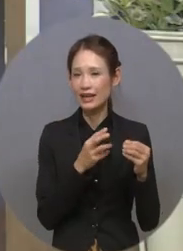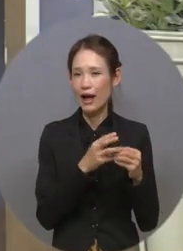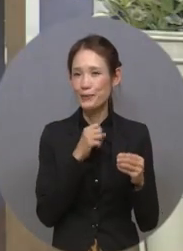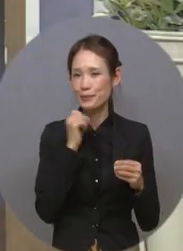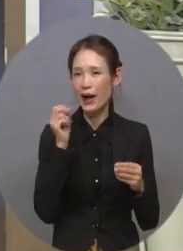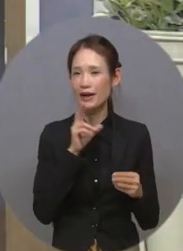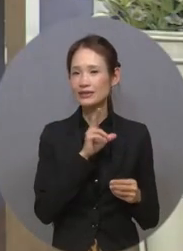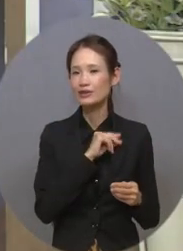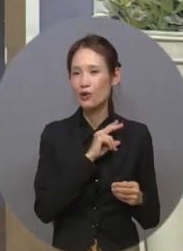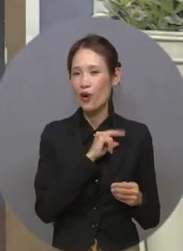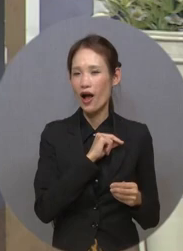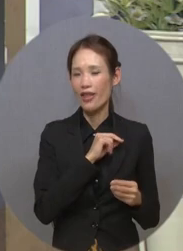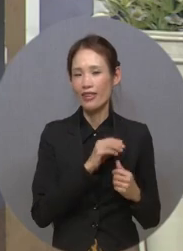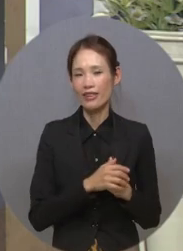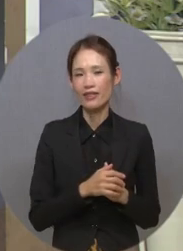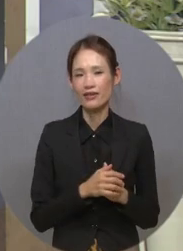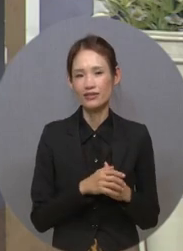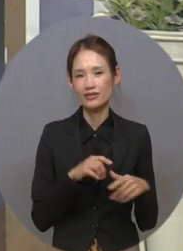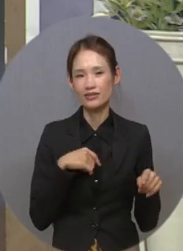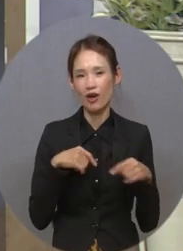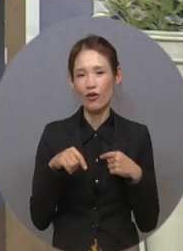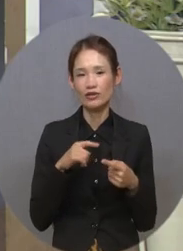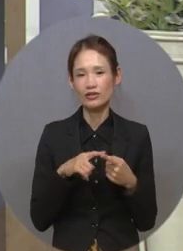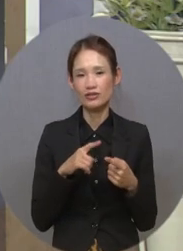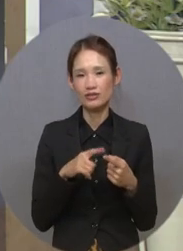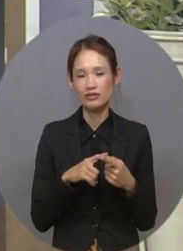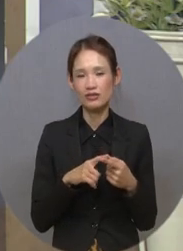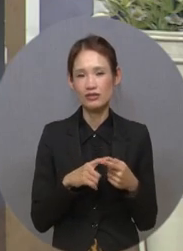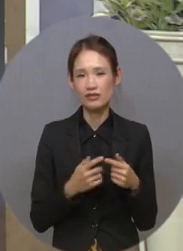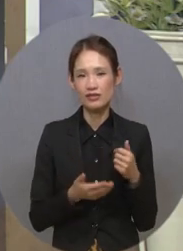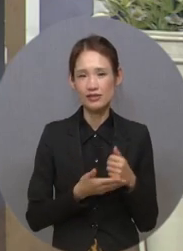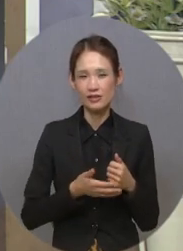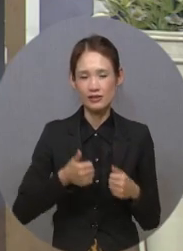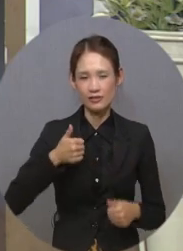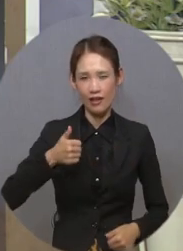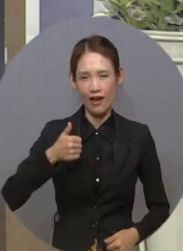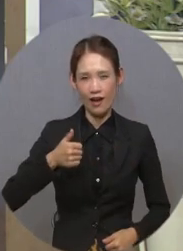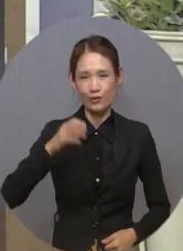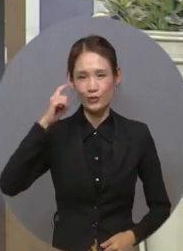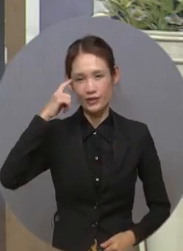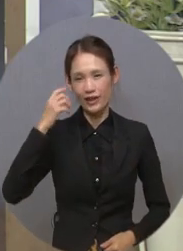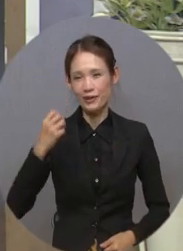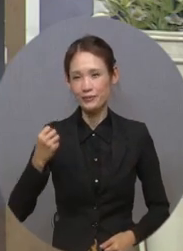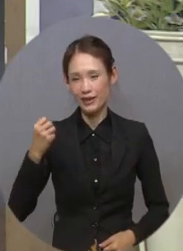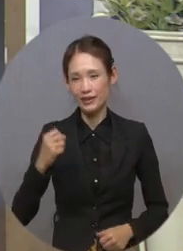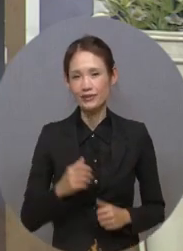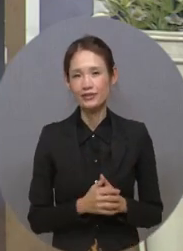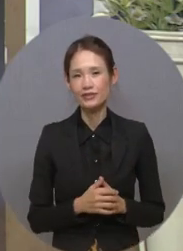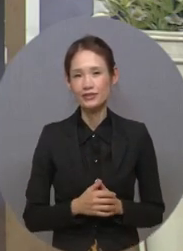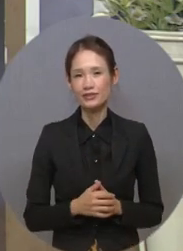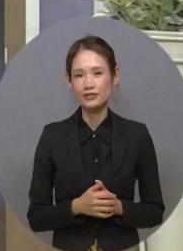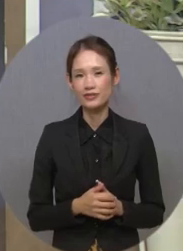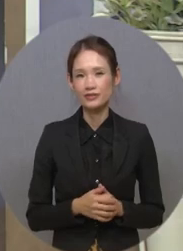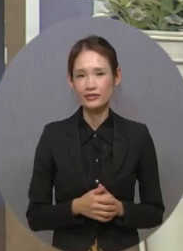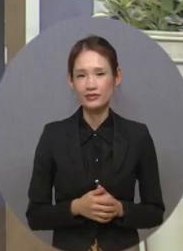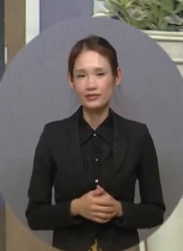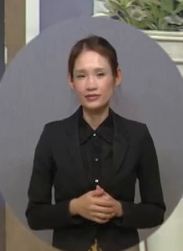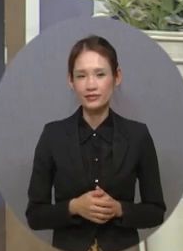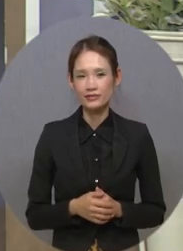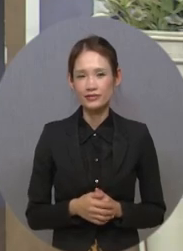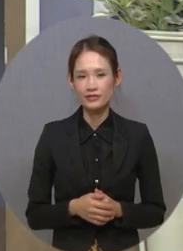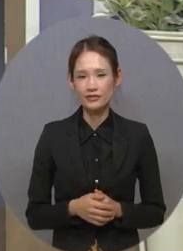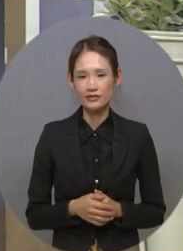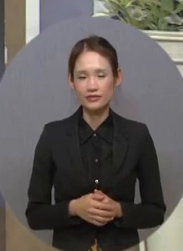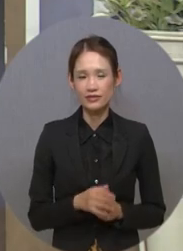네. 어떻게 보면 정치계에서는 굉장히 베테랑이라고 볼 수 있을 것 같은데 네. 삼선 의원을 하시면서